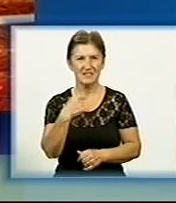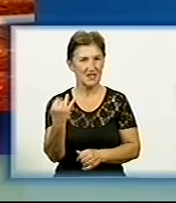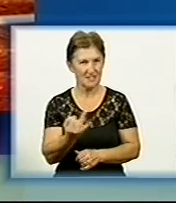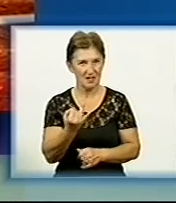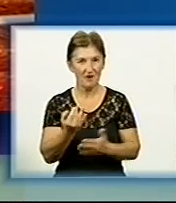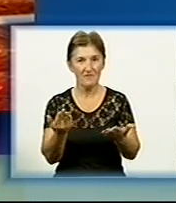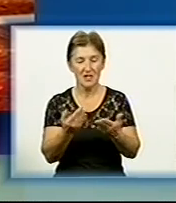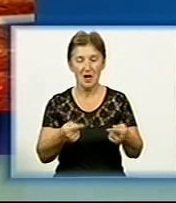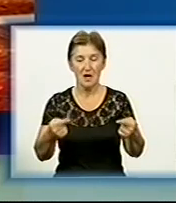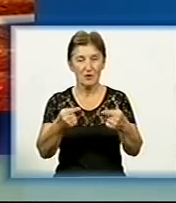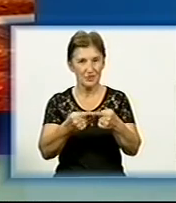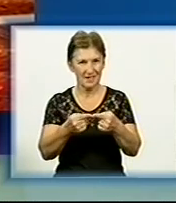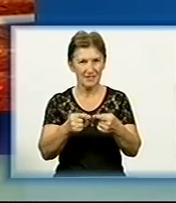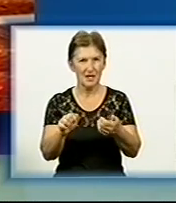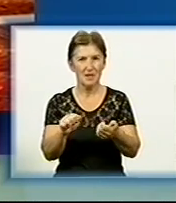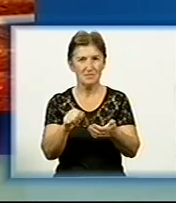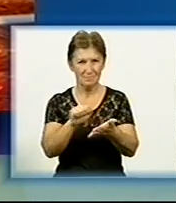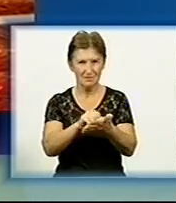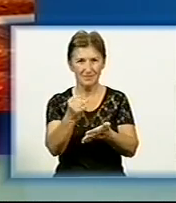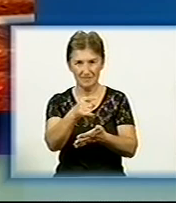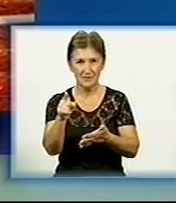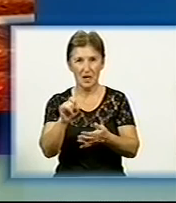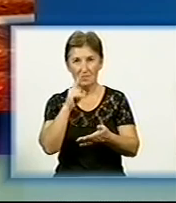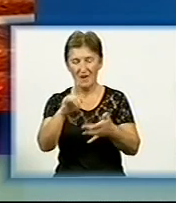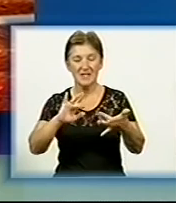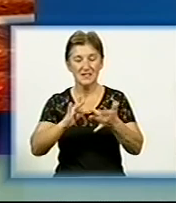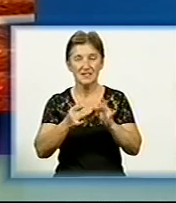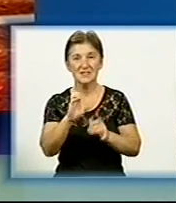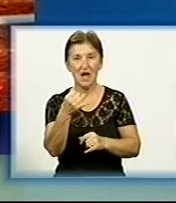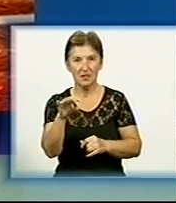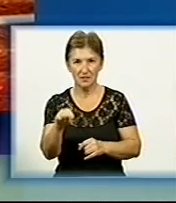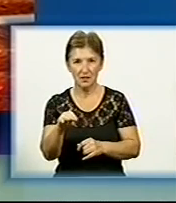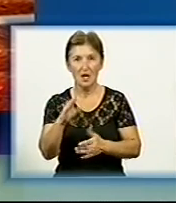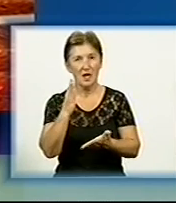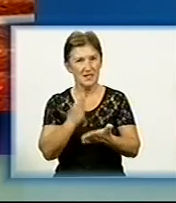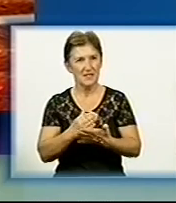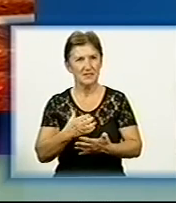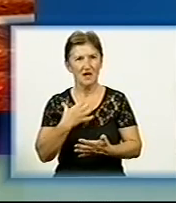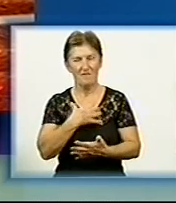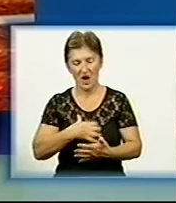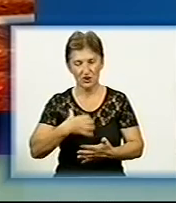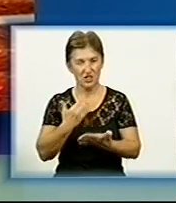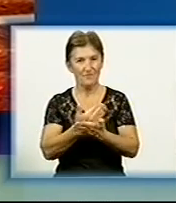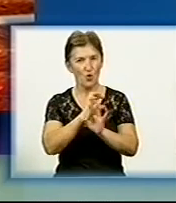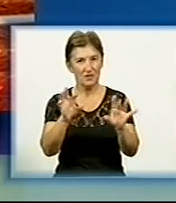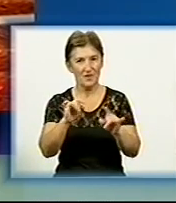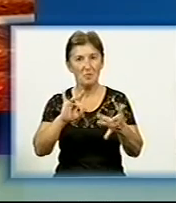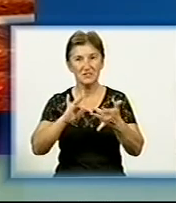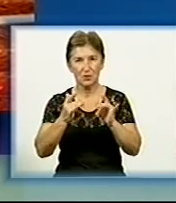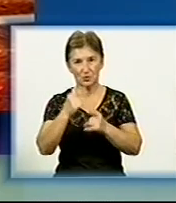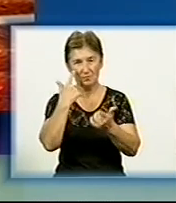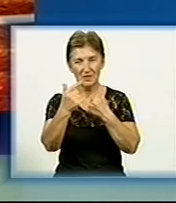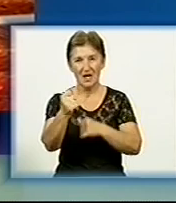конкретний матеріал, його ви можете знайти на нашому офіційному сайті kodetrk.tv. Маєте важливу інформацію, повідомляйте нам на електронну адресу